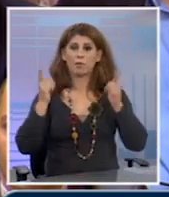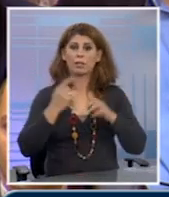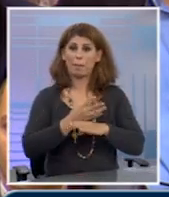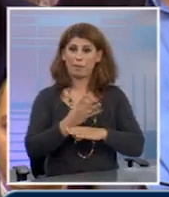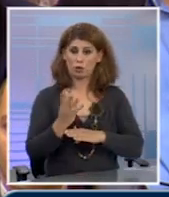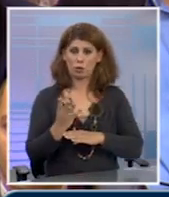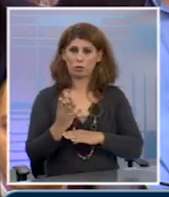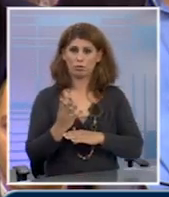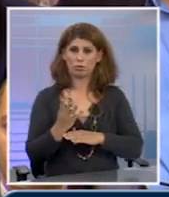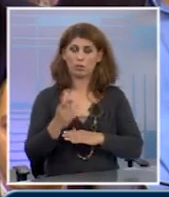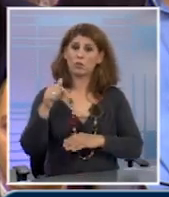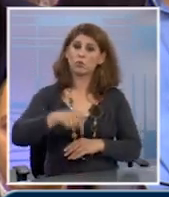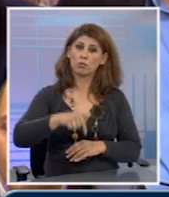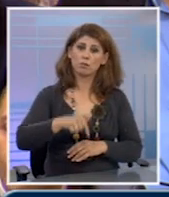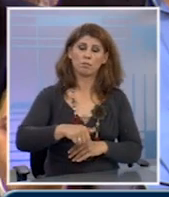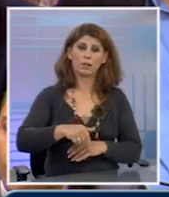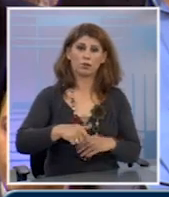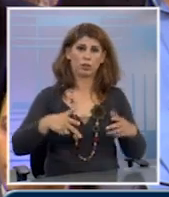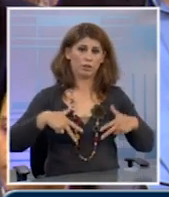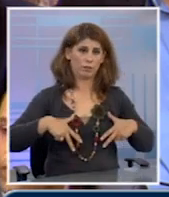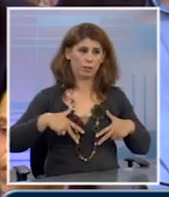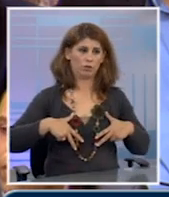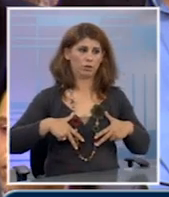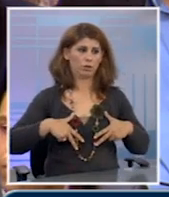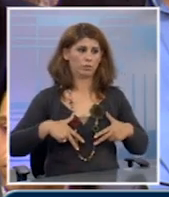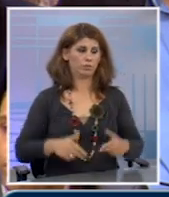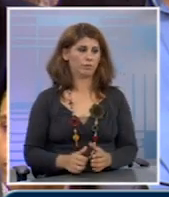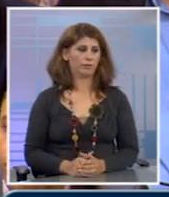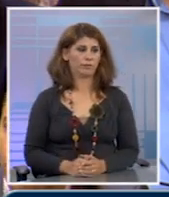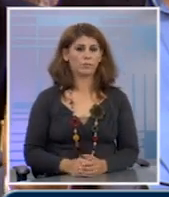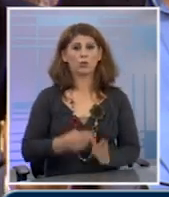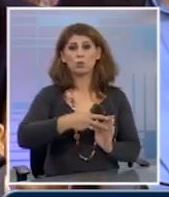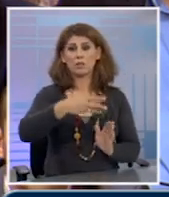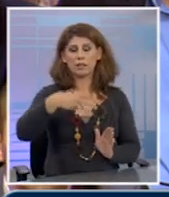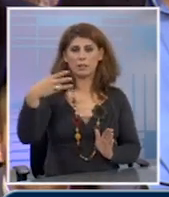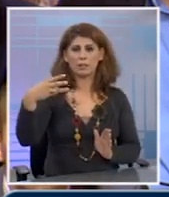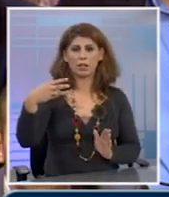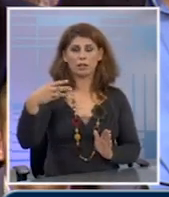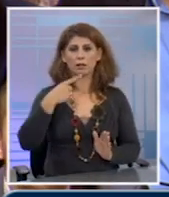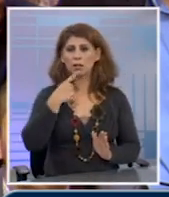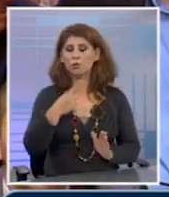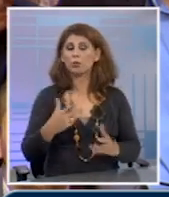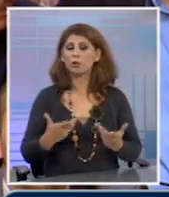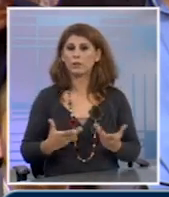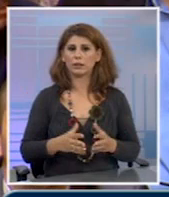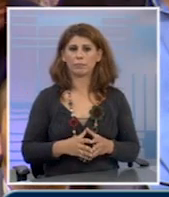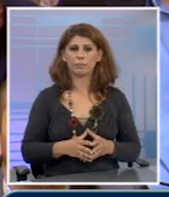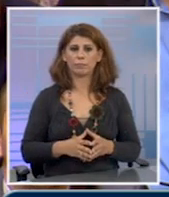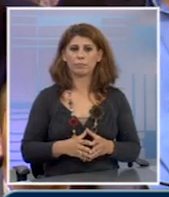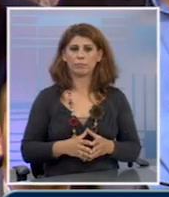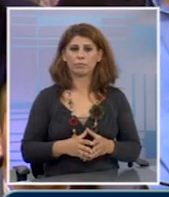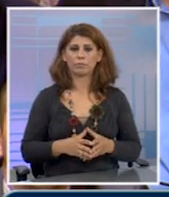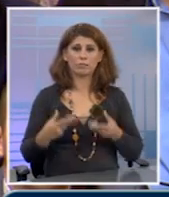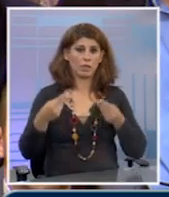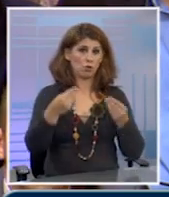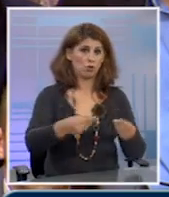πασοκ και προς στους σημερινούς κυβερνώντες του συριζα και να τους πω ότι παραλάβατε